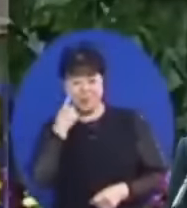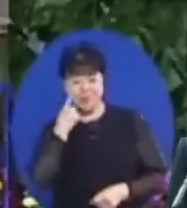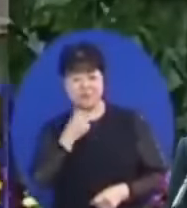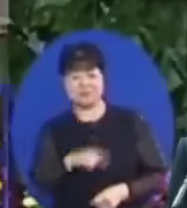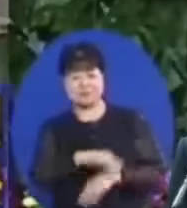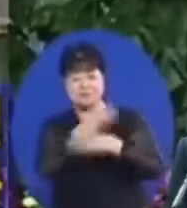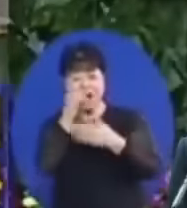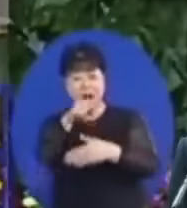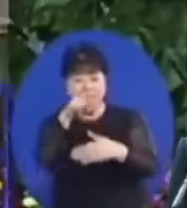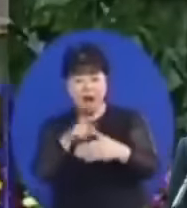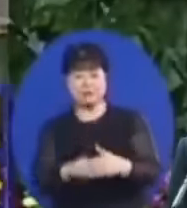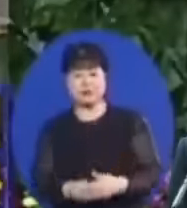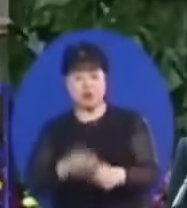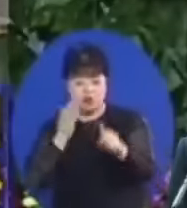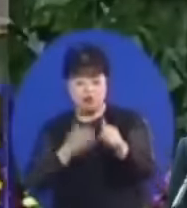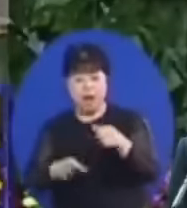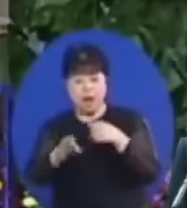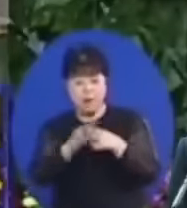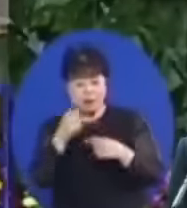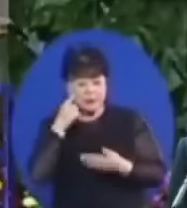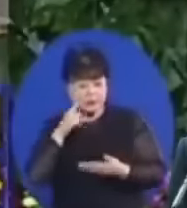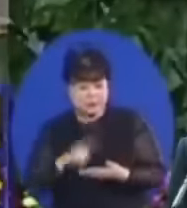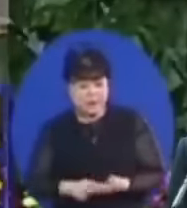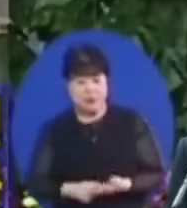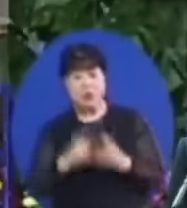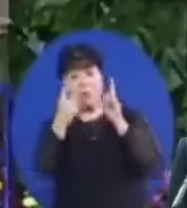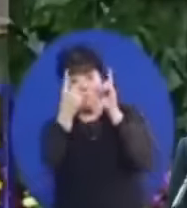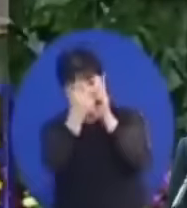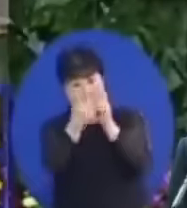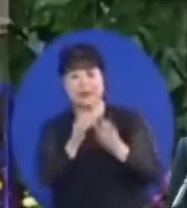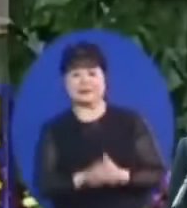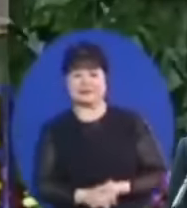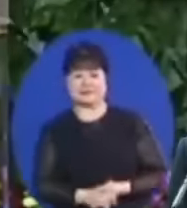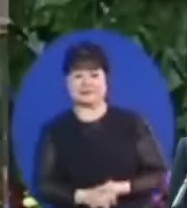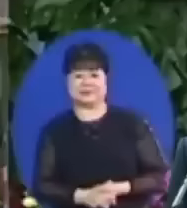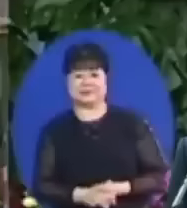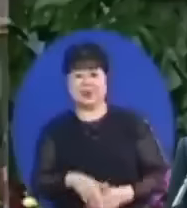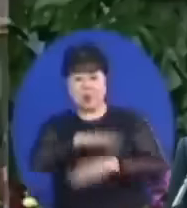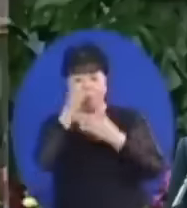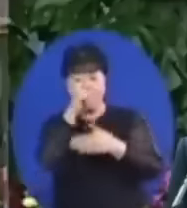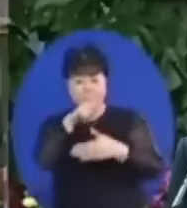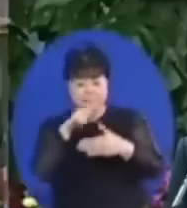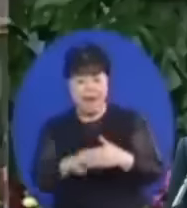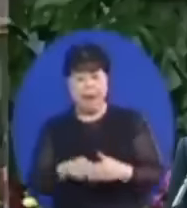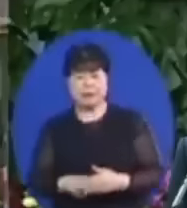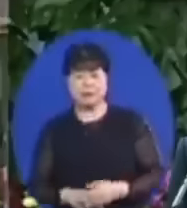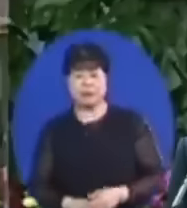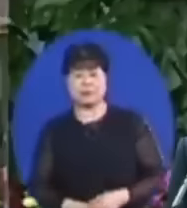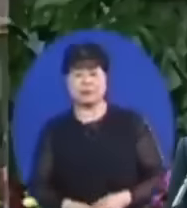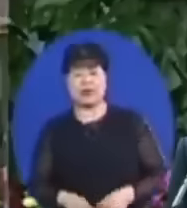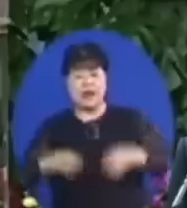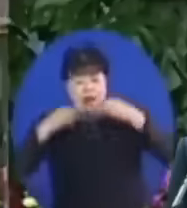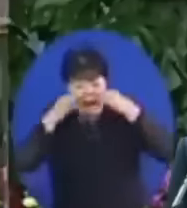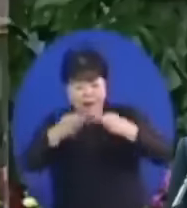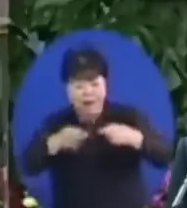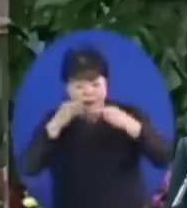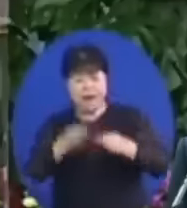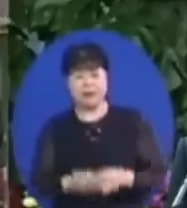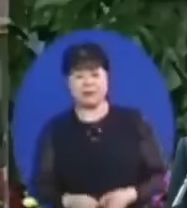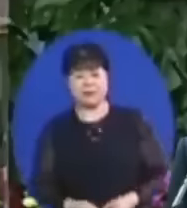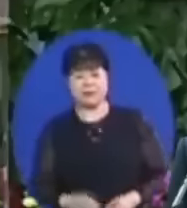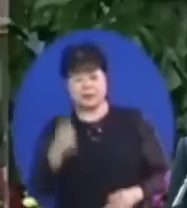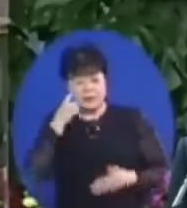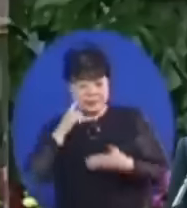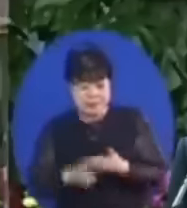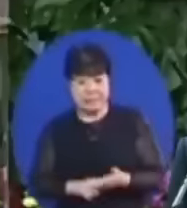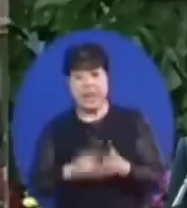너희가 온 마음으로 나를 구하면 나를 찾을 것이요 나를 만나려. 온 마음으로 나를 구하면 나를 찾을 것이요 만나려고